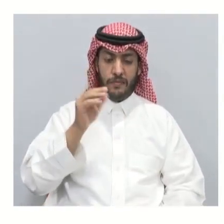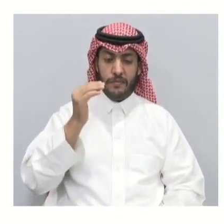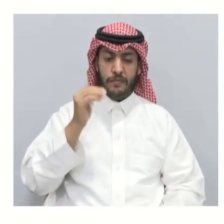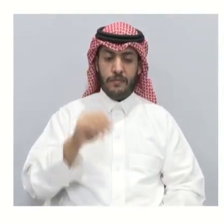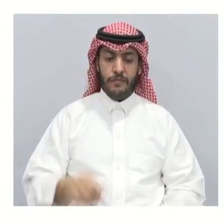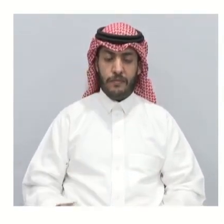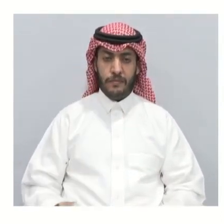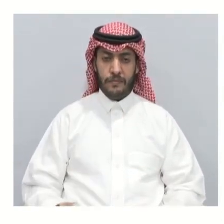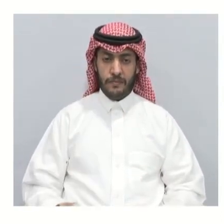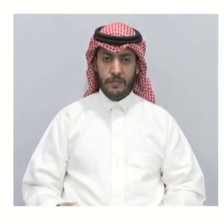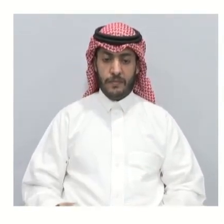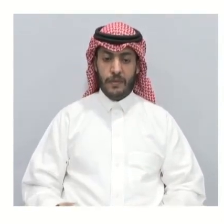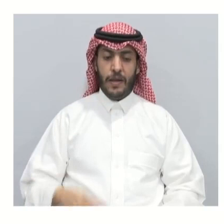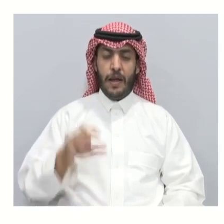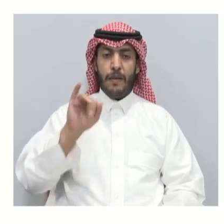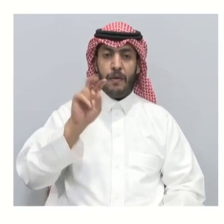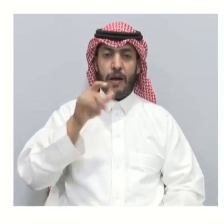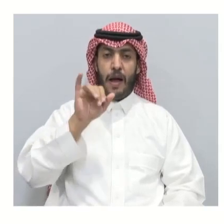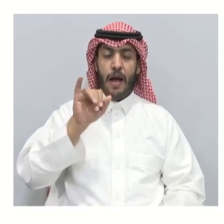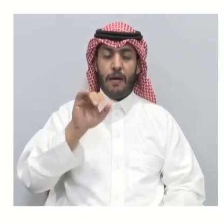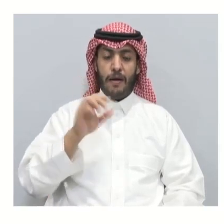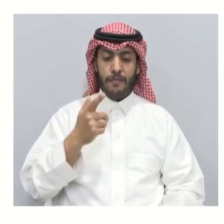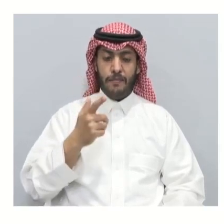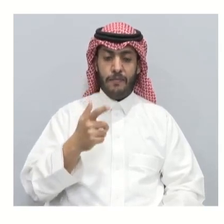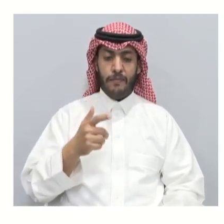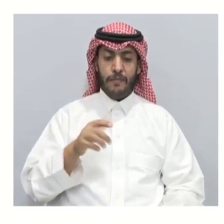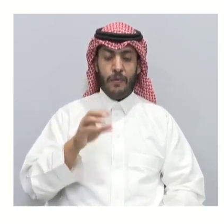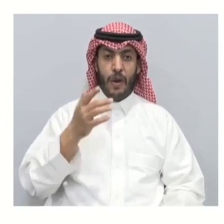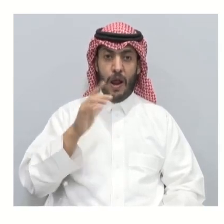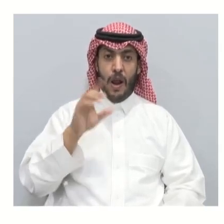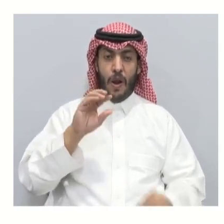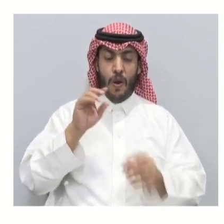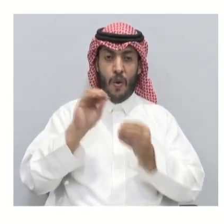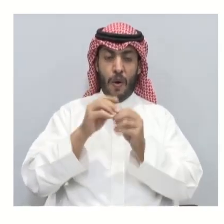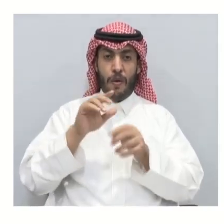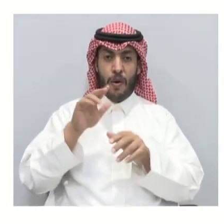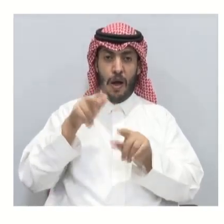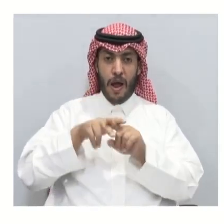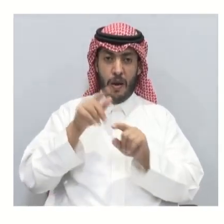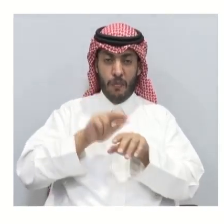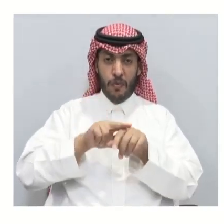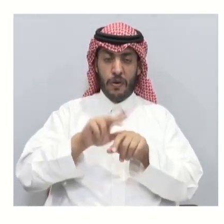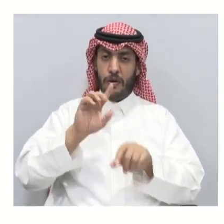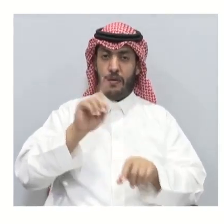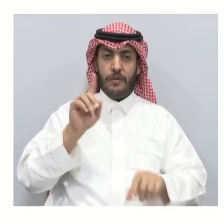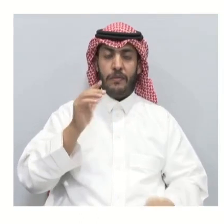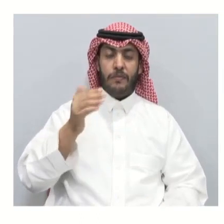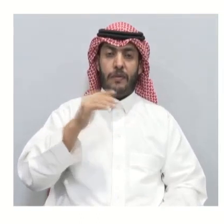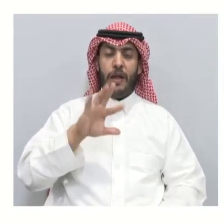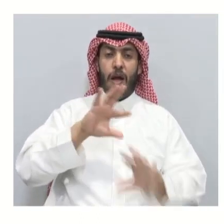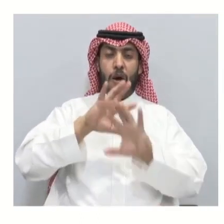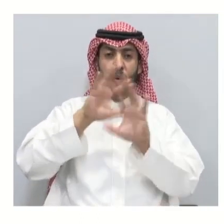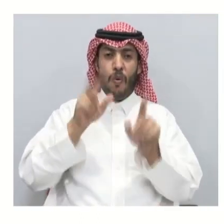فيكم بهذا الشكل المقام ماذا اضع فيه هل اضع الخيول البنيه لا اضع